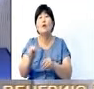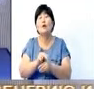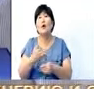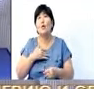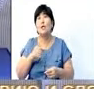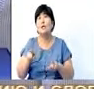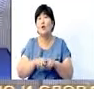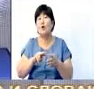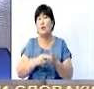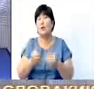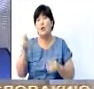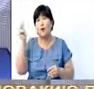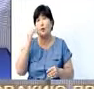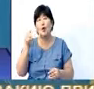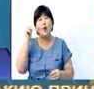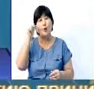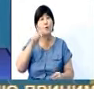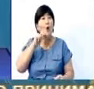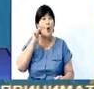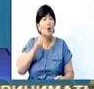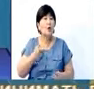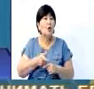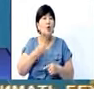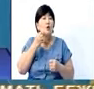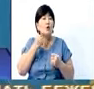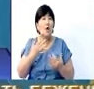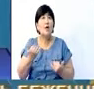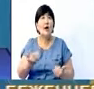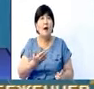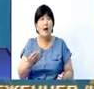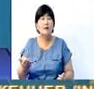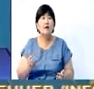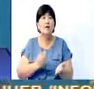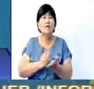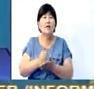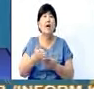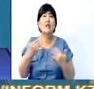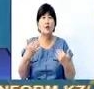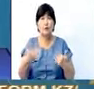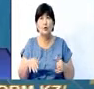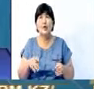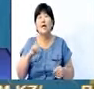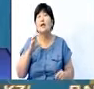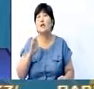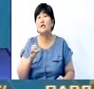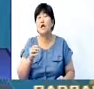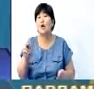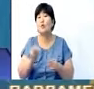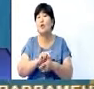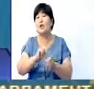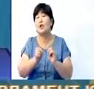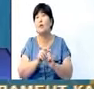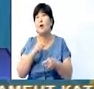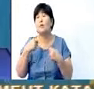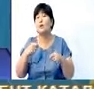такой. Сейчас изучаем узбекский опыт, украинский опыт, очень хороший опыт. Они выходили уже с переработанной продукции